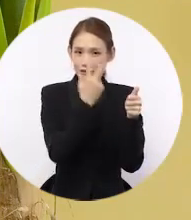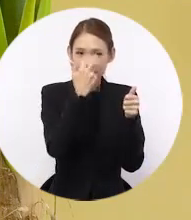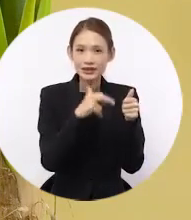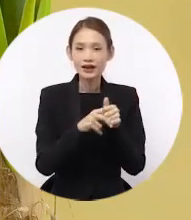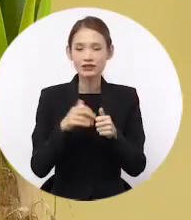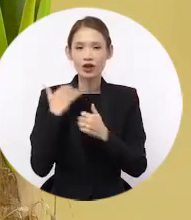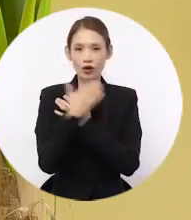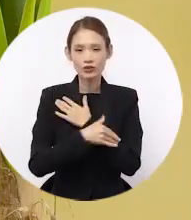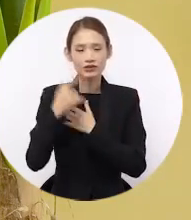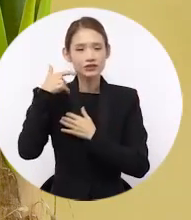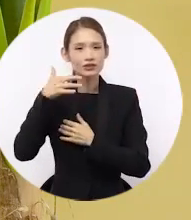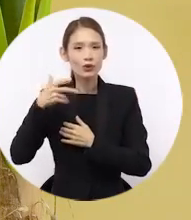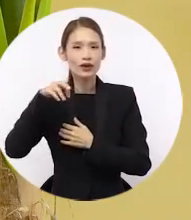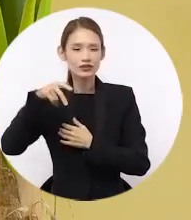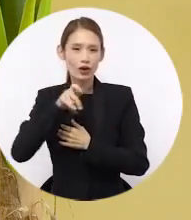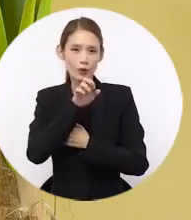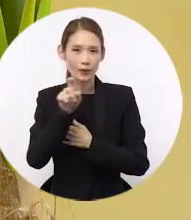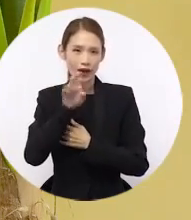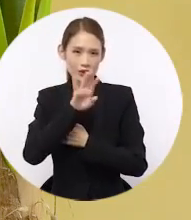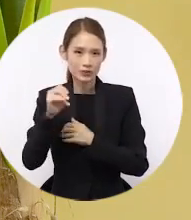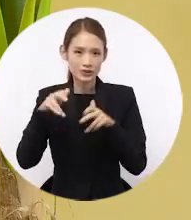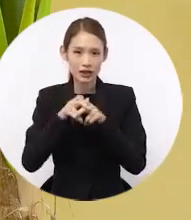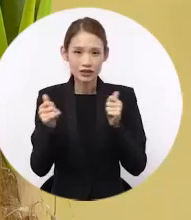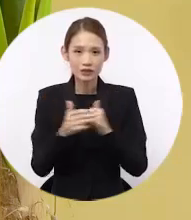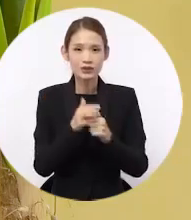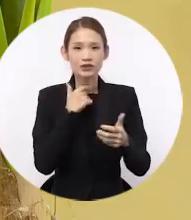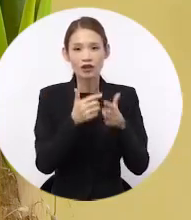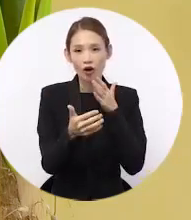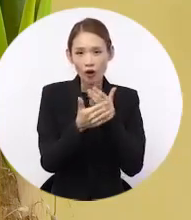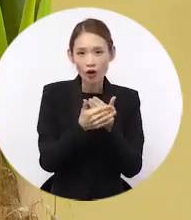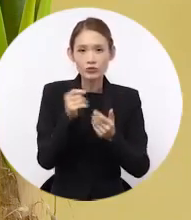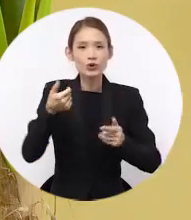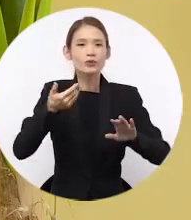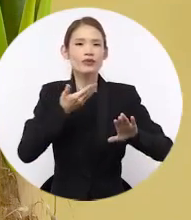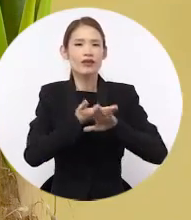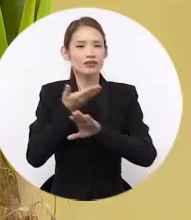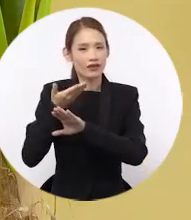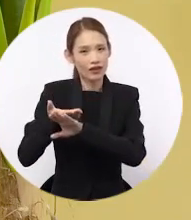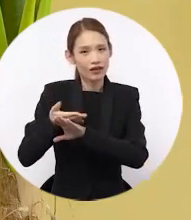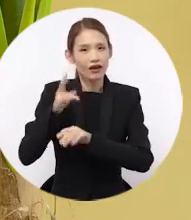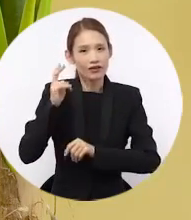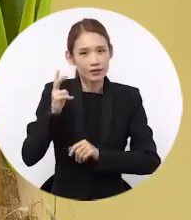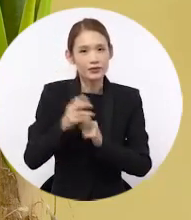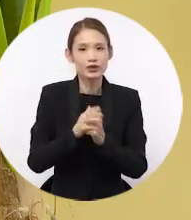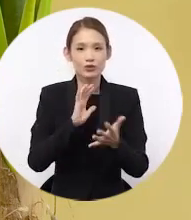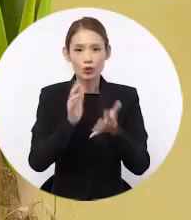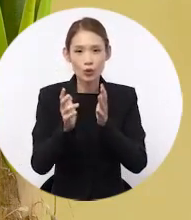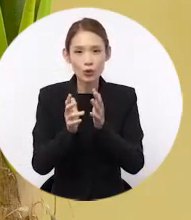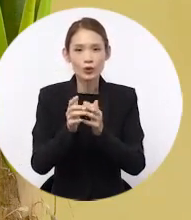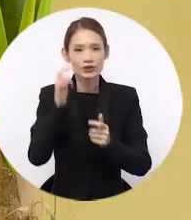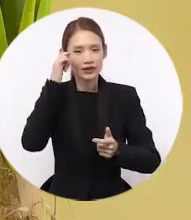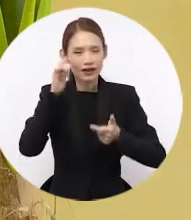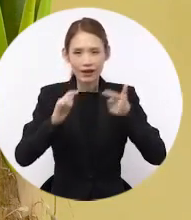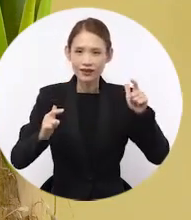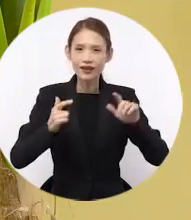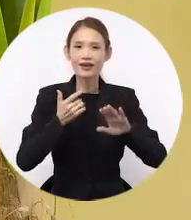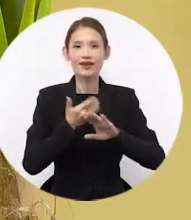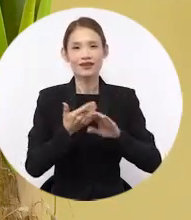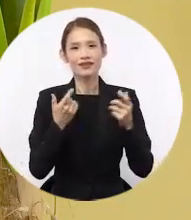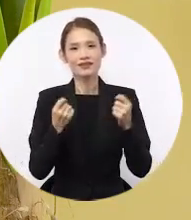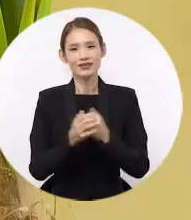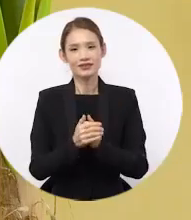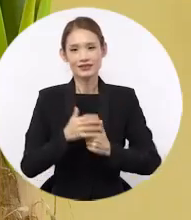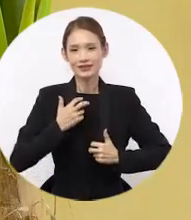한솔님은 시각장애인이시고 전 뇌성마비 장애인이기 때문에 또 경험한 것들이 엄청나게 많이 달라요. 그래서 아마 오늘 토론도 생각이 많이 다르지